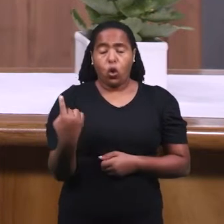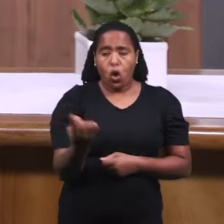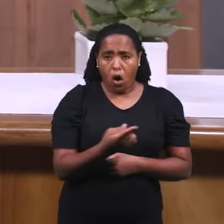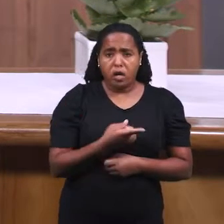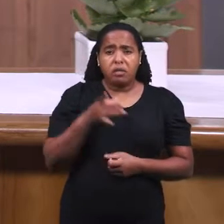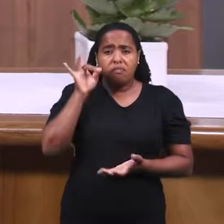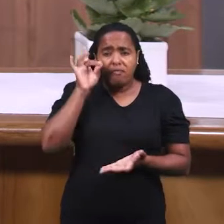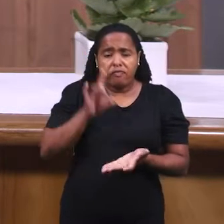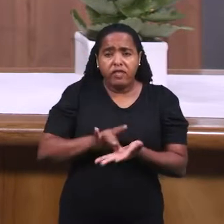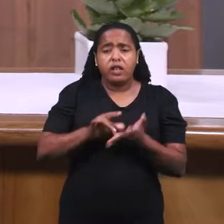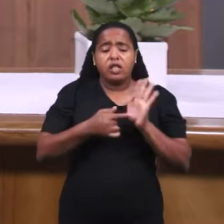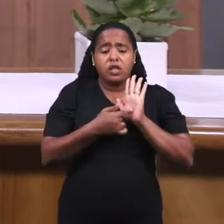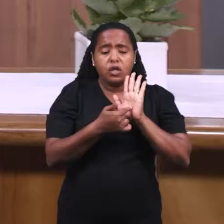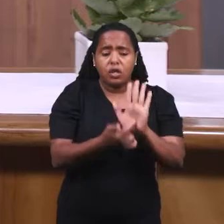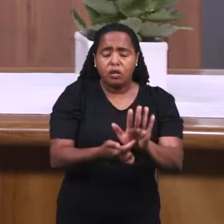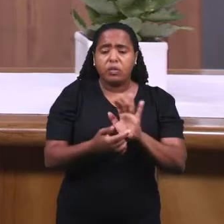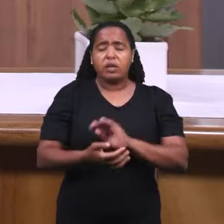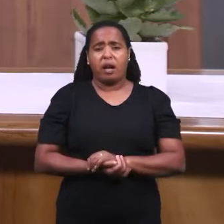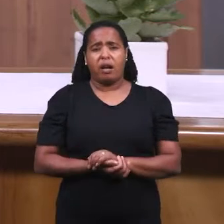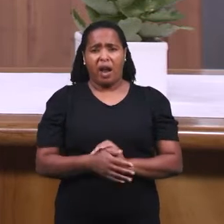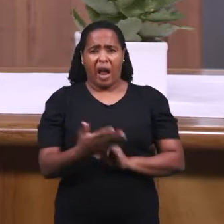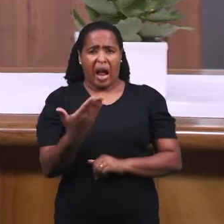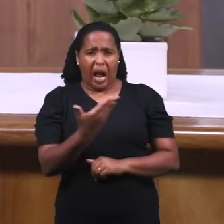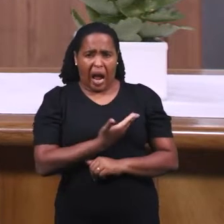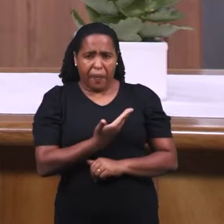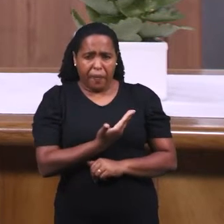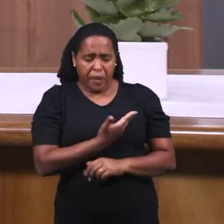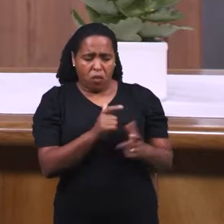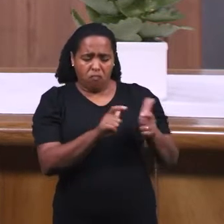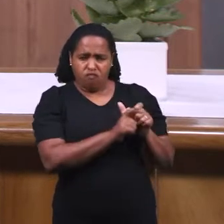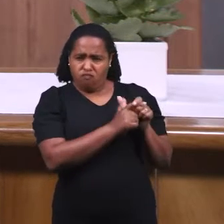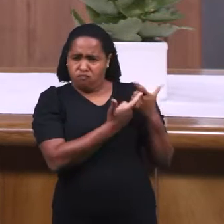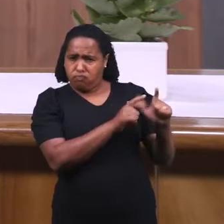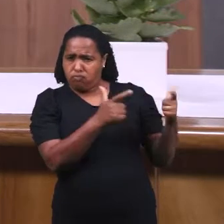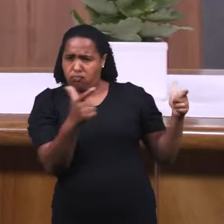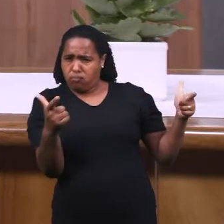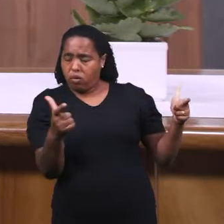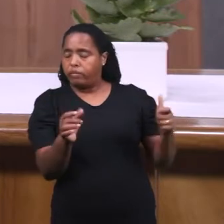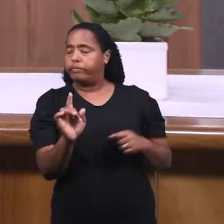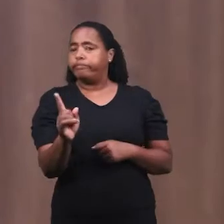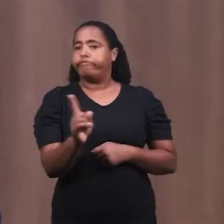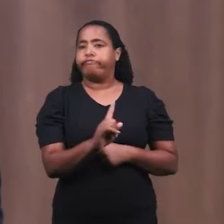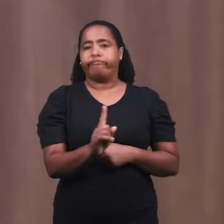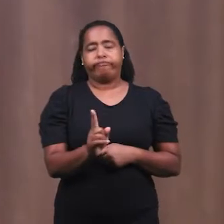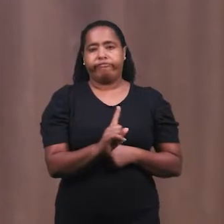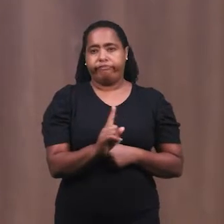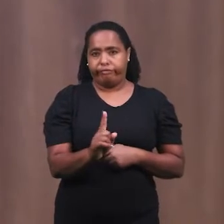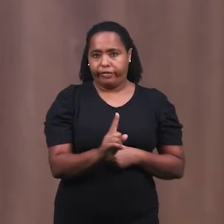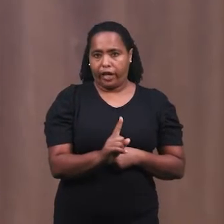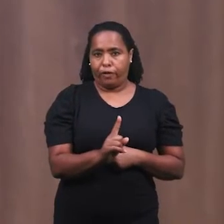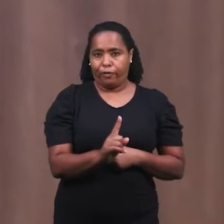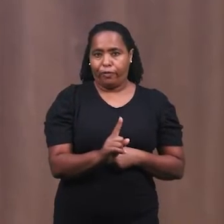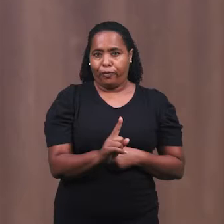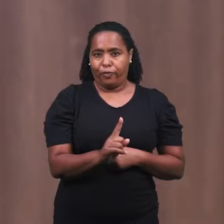Мы можем сказать искренне, да, что друзей в жизни очень мало.